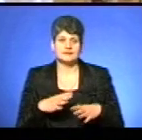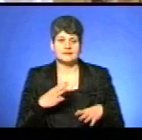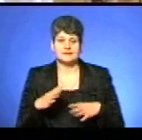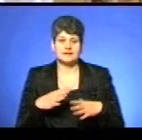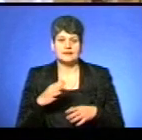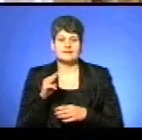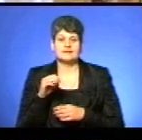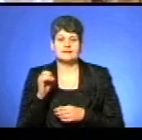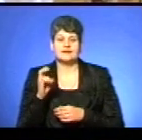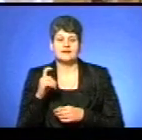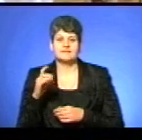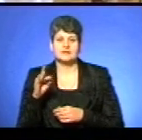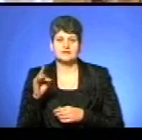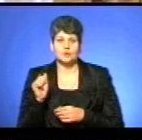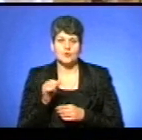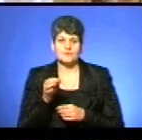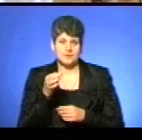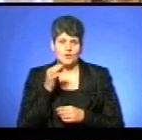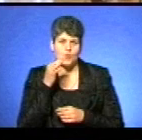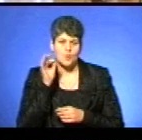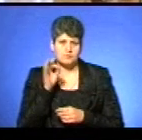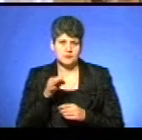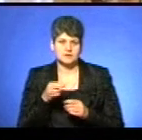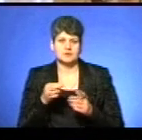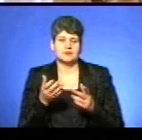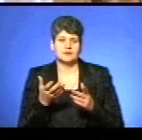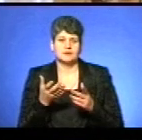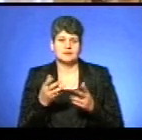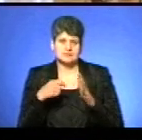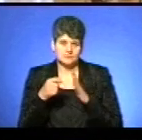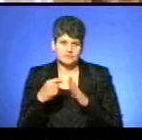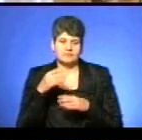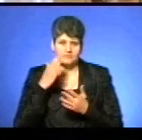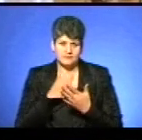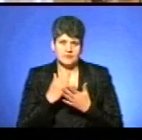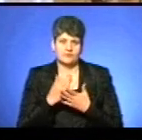тейквондо. Опит в зйомках маю в серіалах, кліпах,